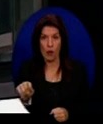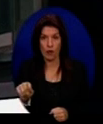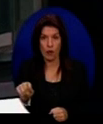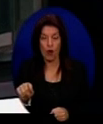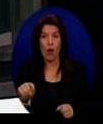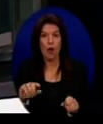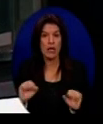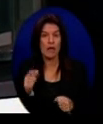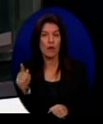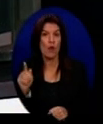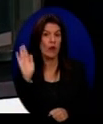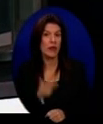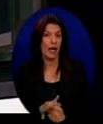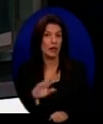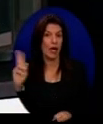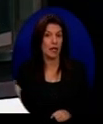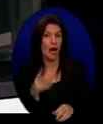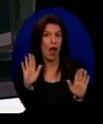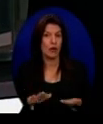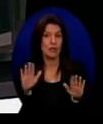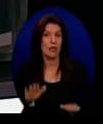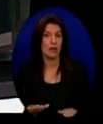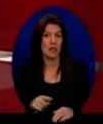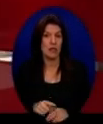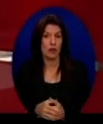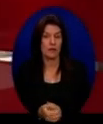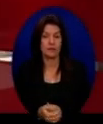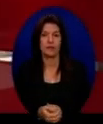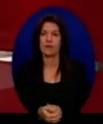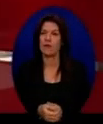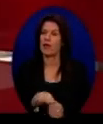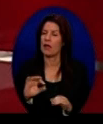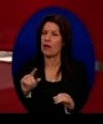הקהילה המוסלמית הזאת, וזה הם מחשבים בזה. אז אנחנו עכשיו בכלל בפוליטיקה